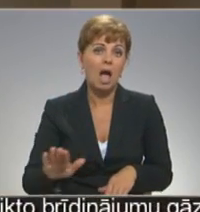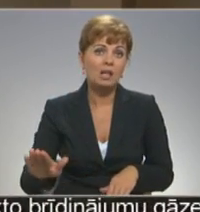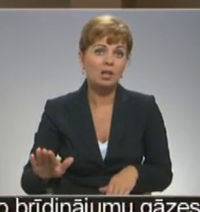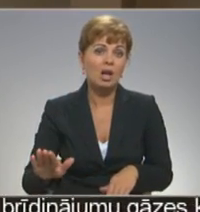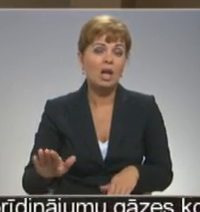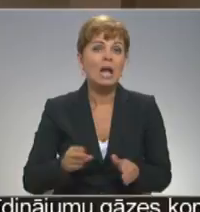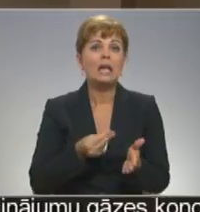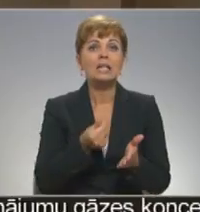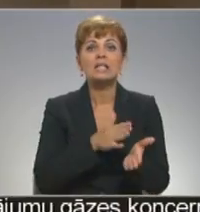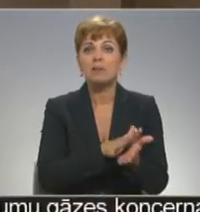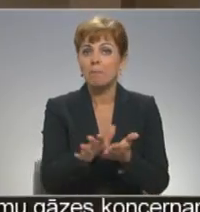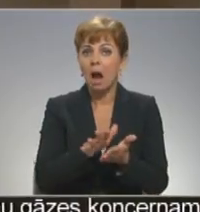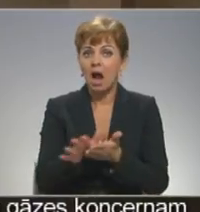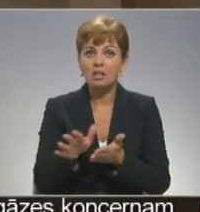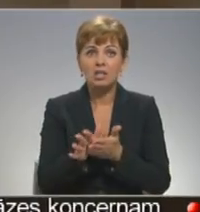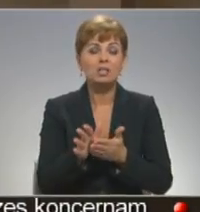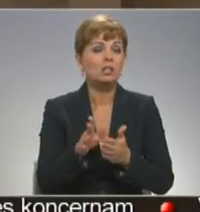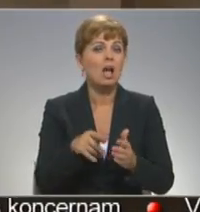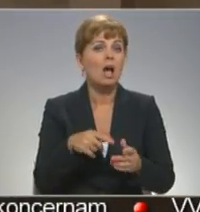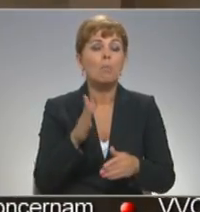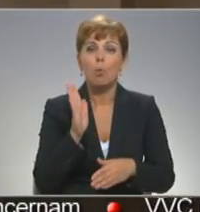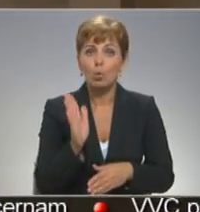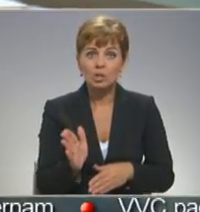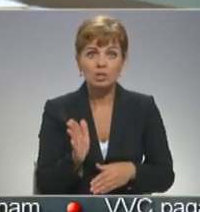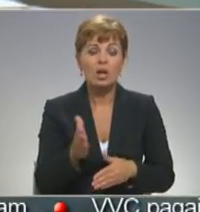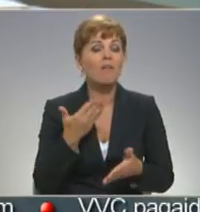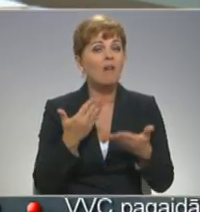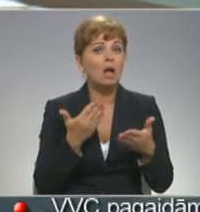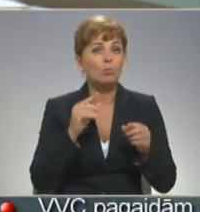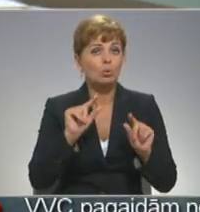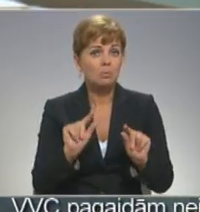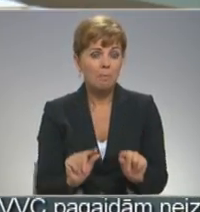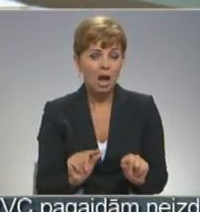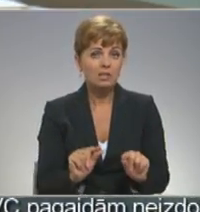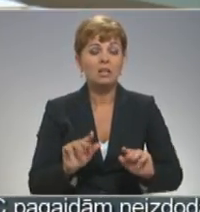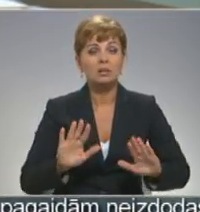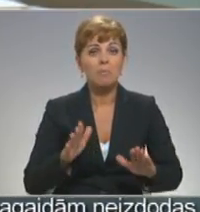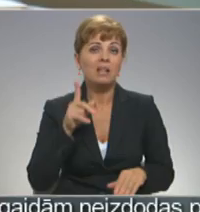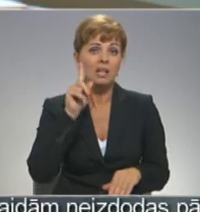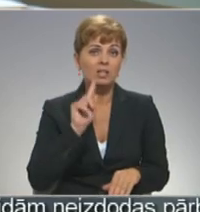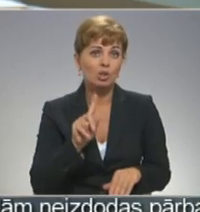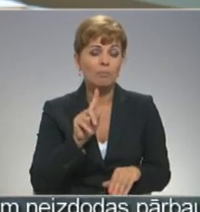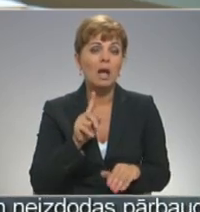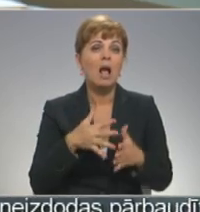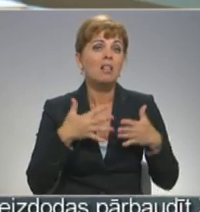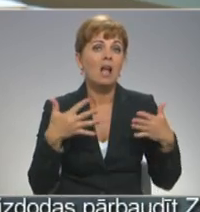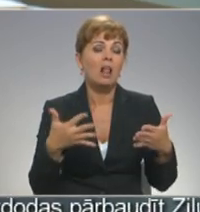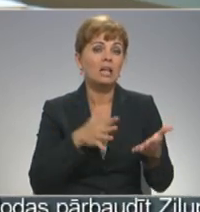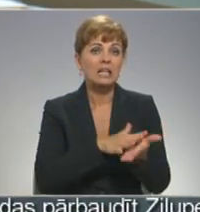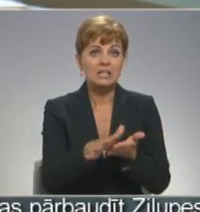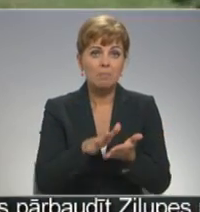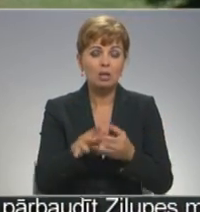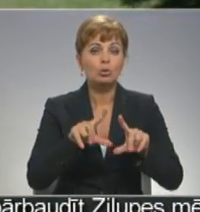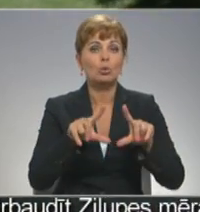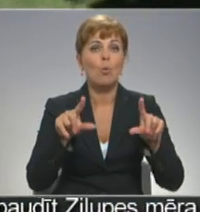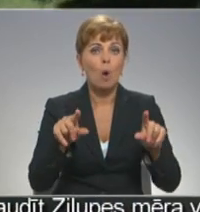Ka izmaksas jebkurā gadījumā būs, viņas būs mazliet mazākas, bet, kā mēs zinām, lielākās izmaksas ir skolas